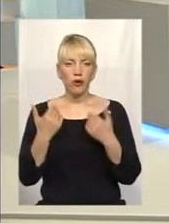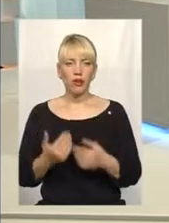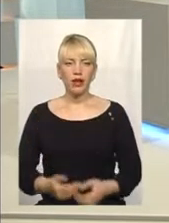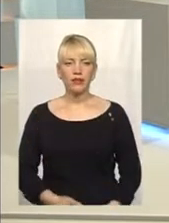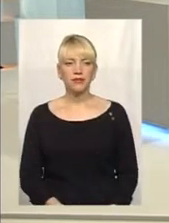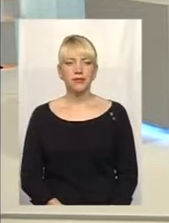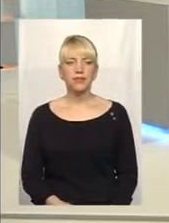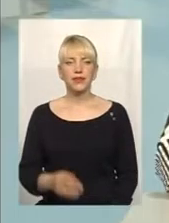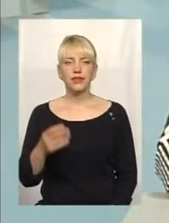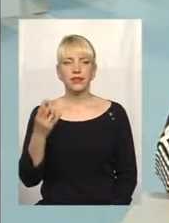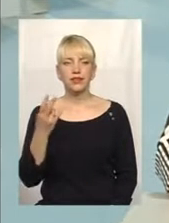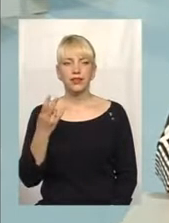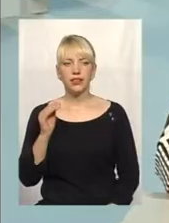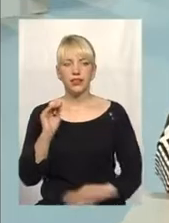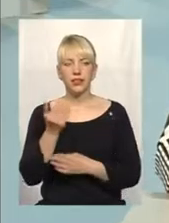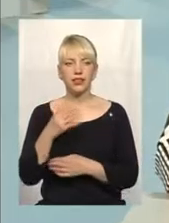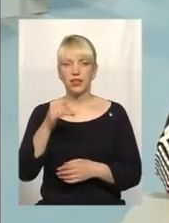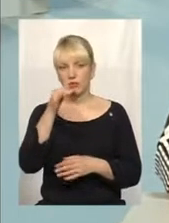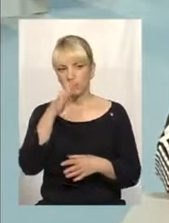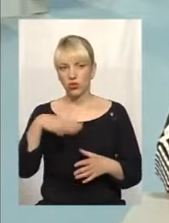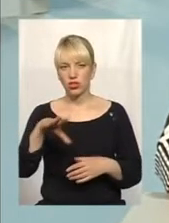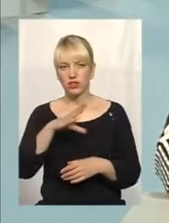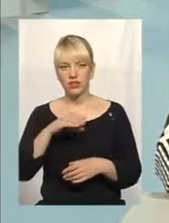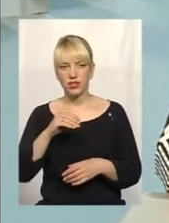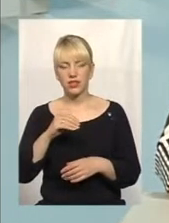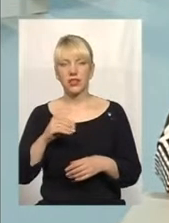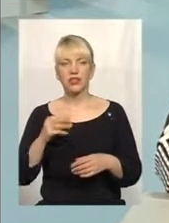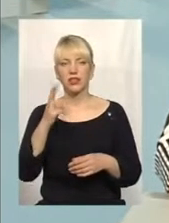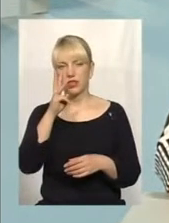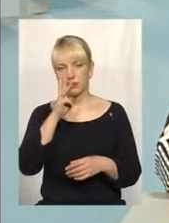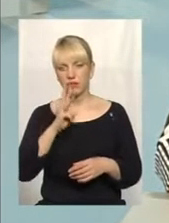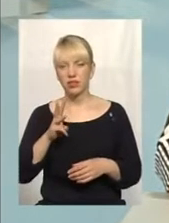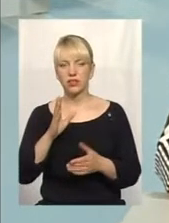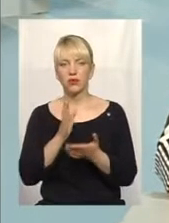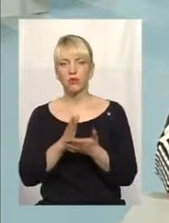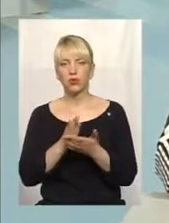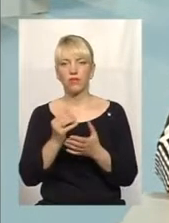По-перше, дитина не зможе всі 3 місяці бути в оздоровчих закладах, а цього і не потрібно.